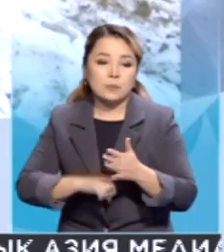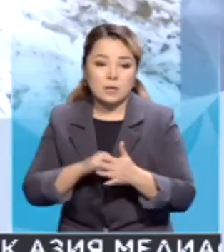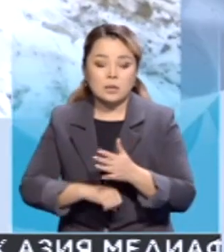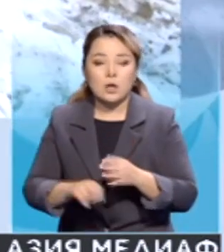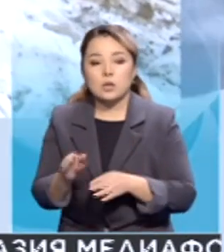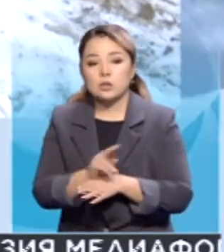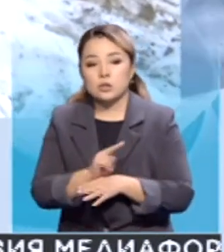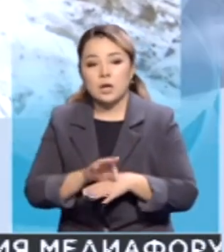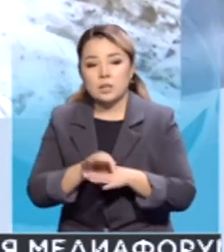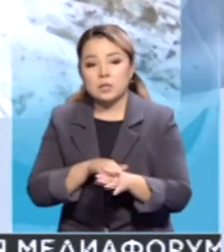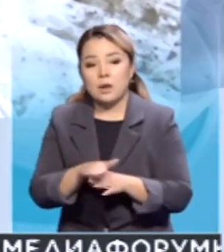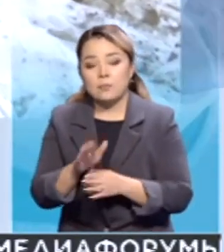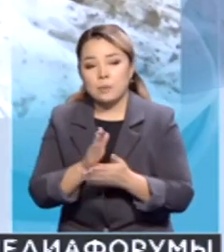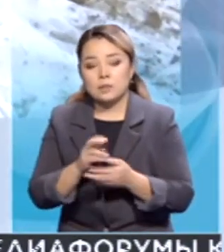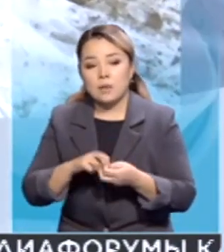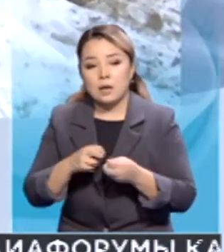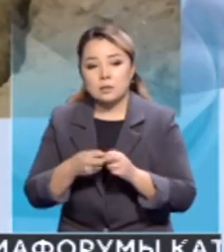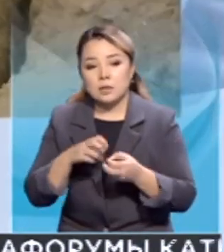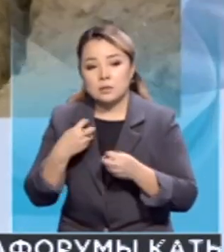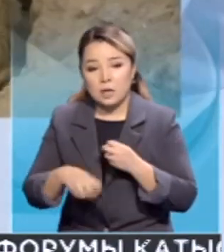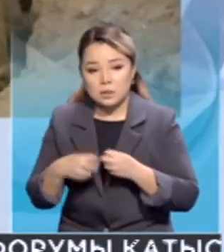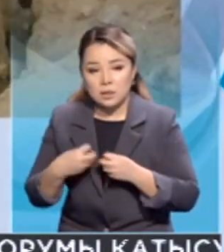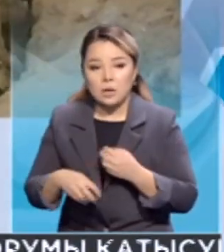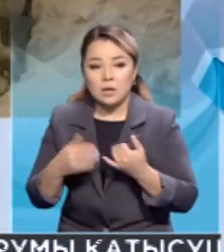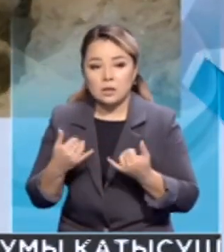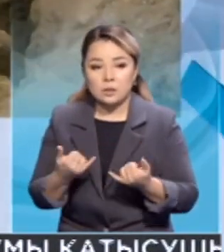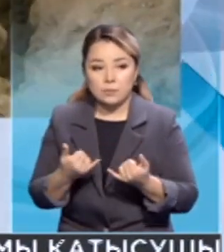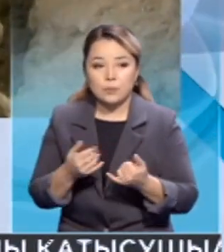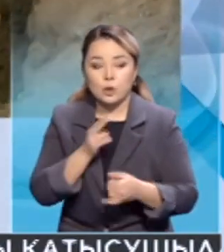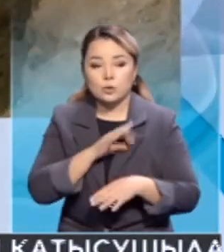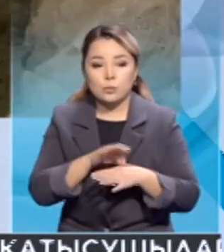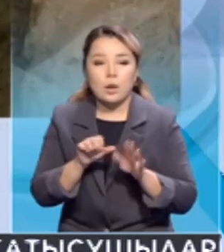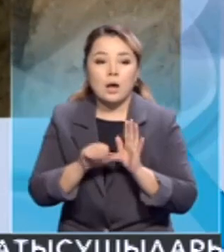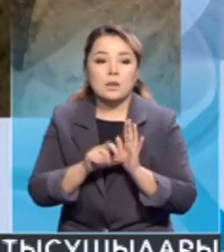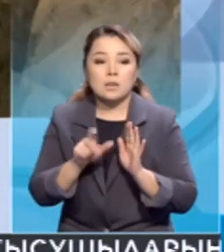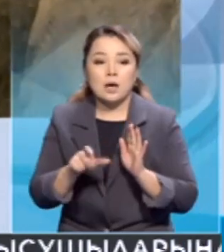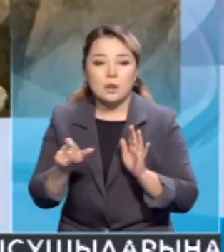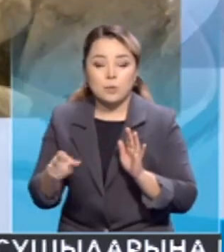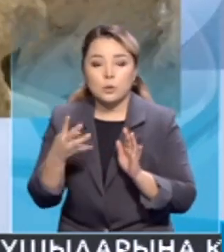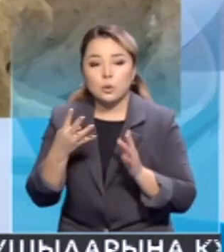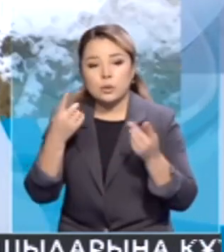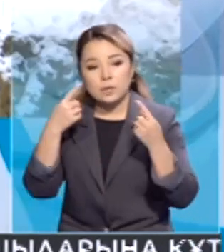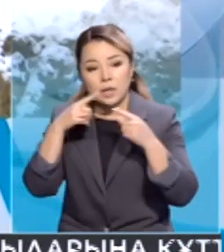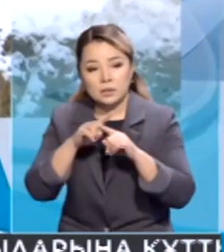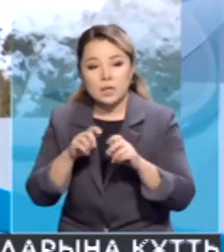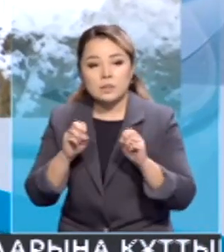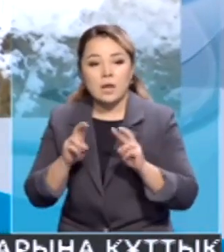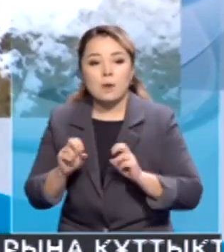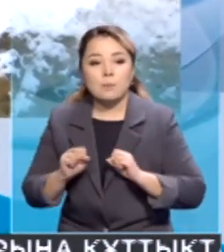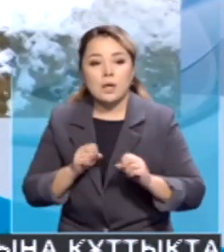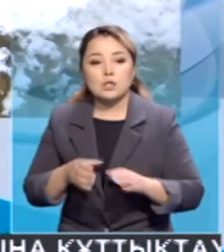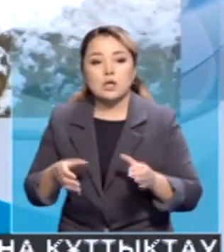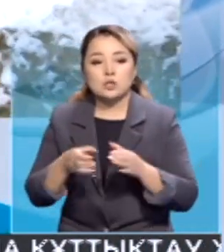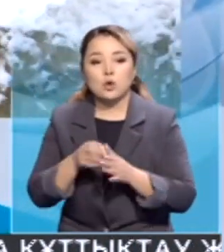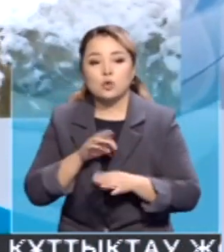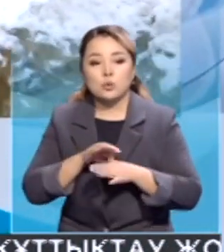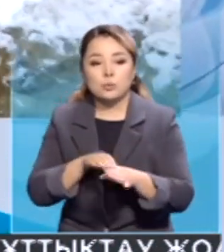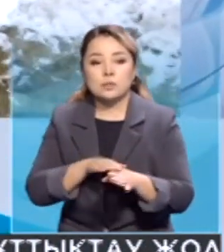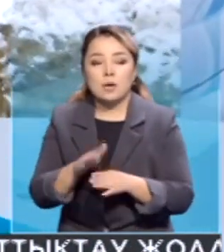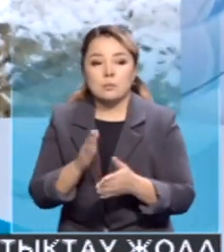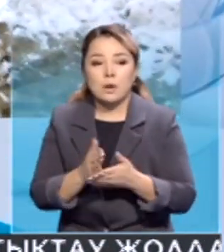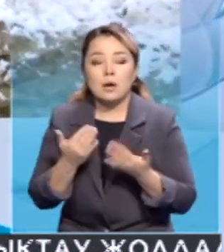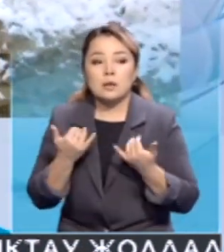жою жұмыстары басталып кетті. Бұл жұмысқа 6 адам мен 4 техникадан тұратын бригада жұмылдырылған. Дәл